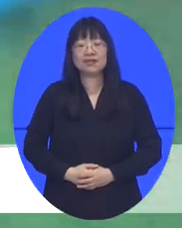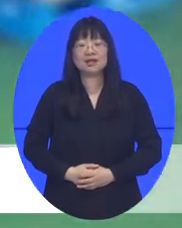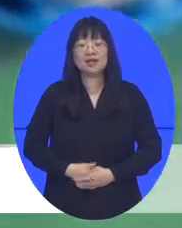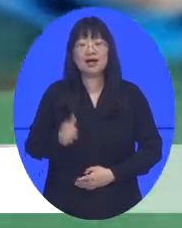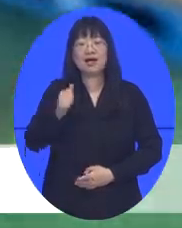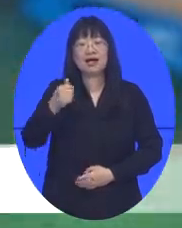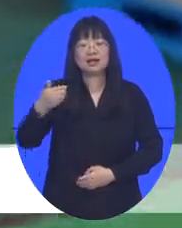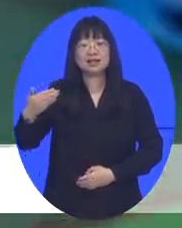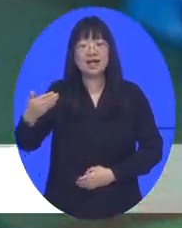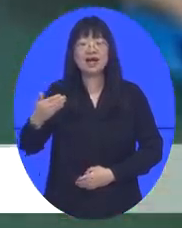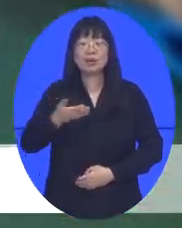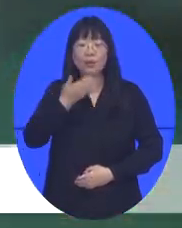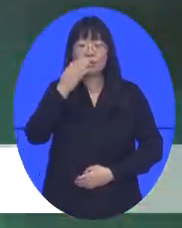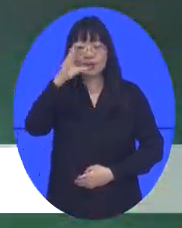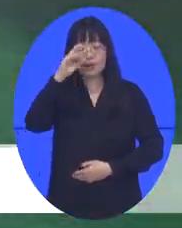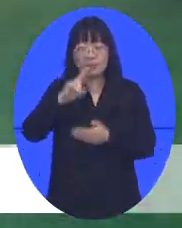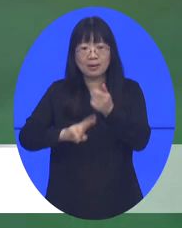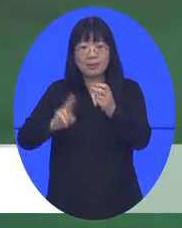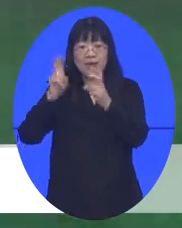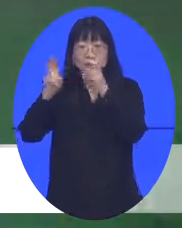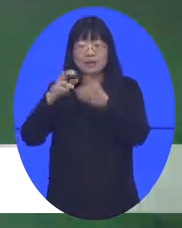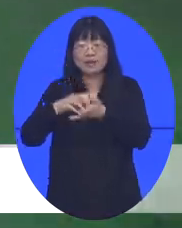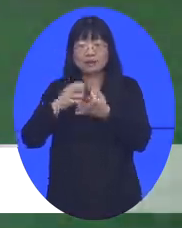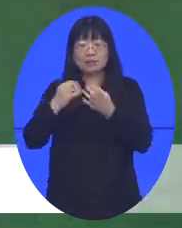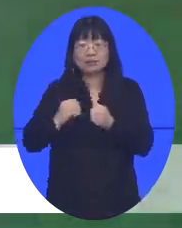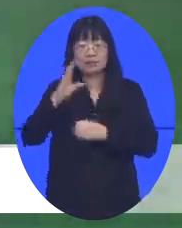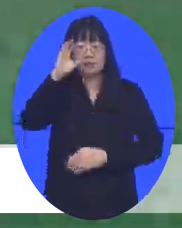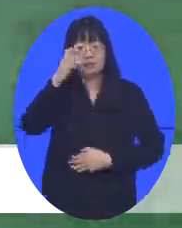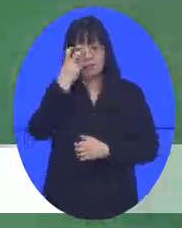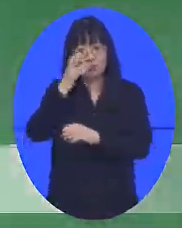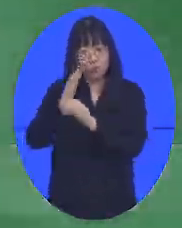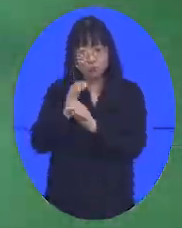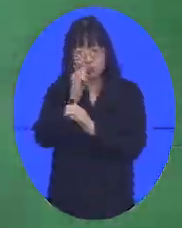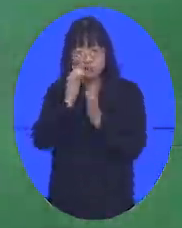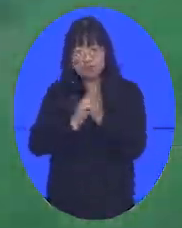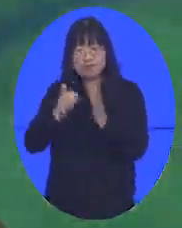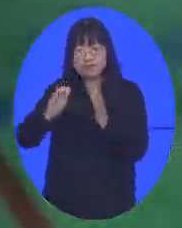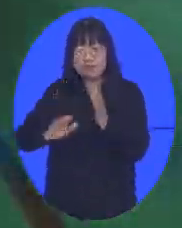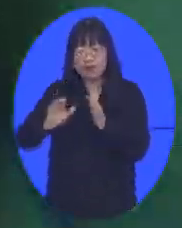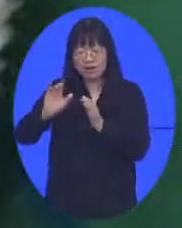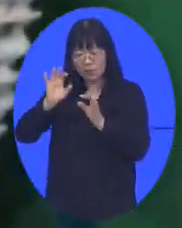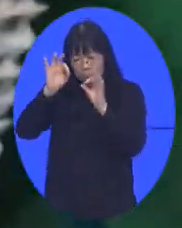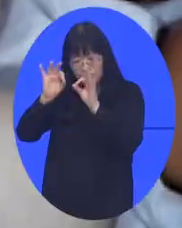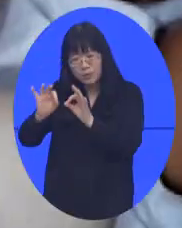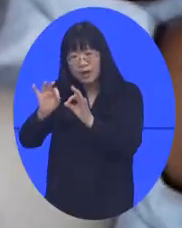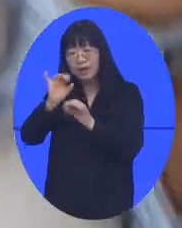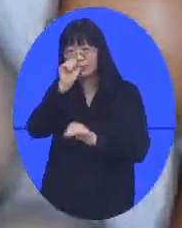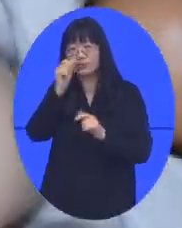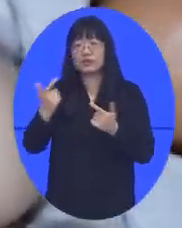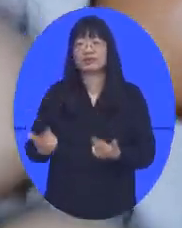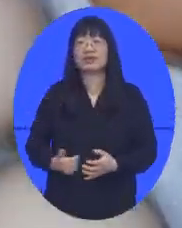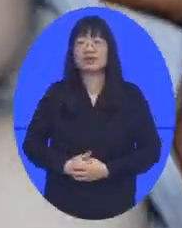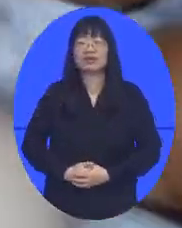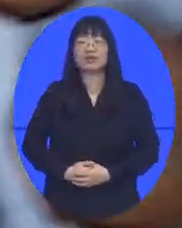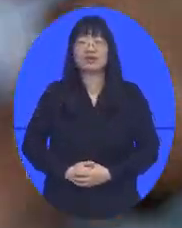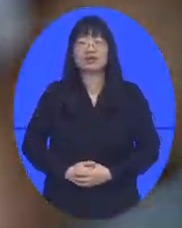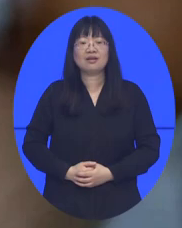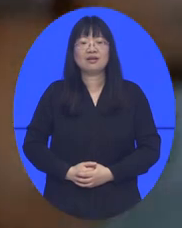하남시에 위치한 한 식용 달걀 판매 업체. 수백여 개의 달걀을 보관 중인데 상태가 한눈에 보기에도 좋지